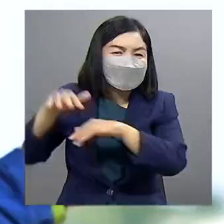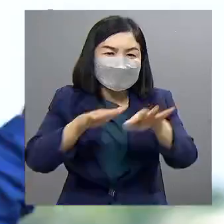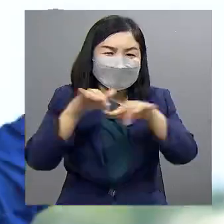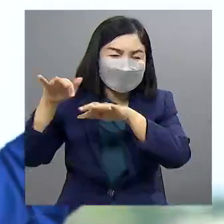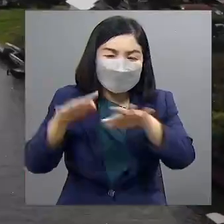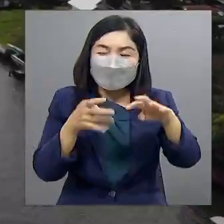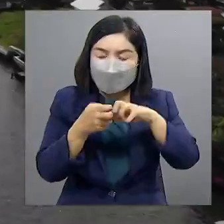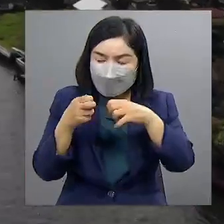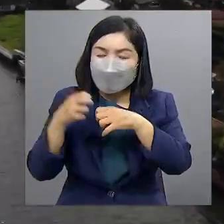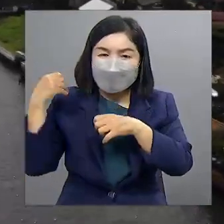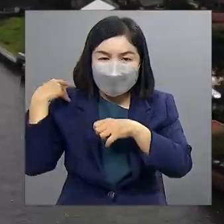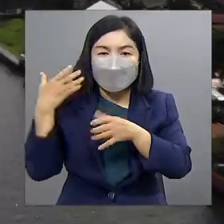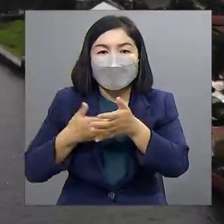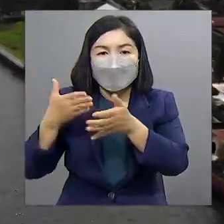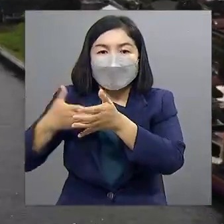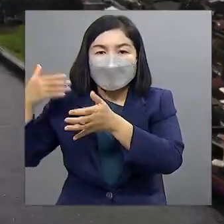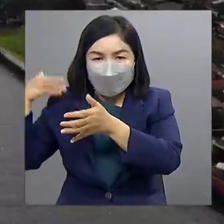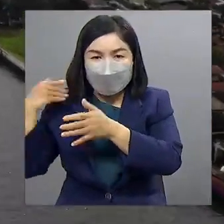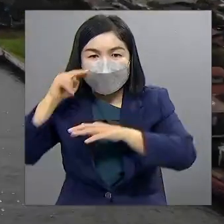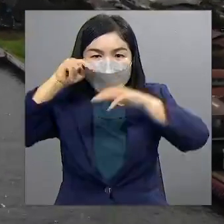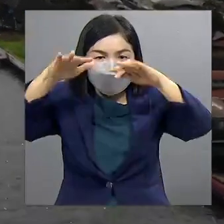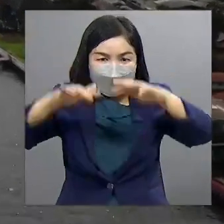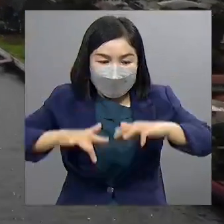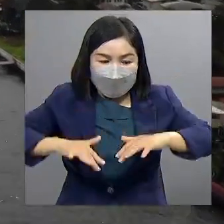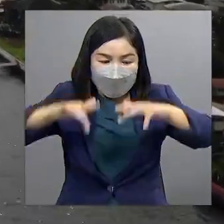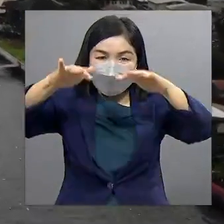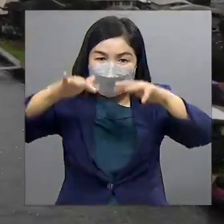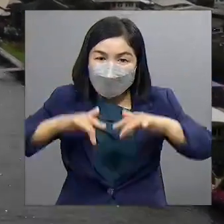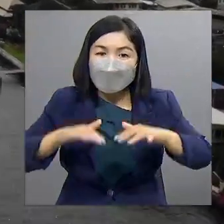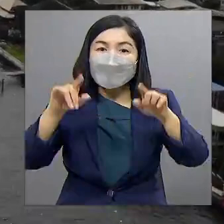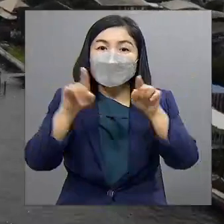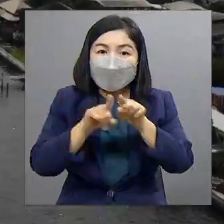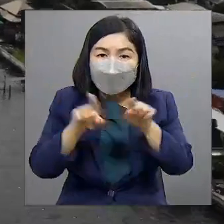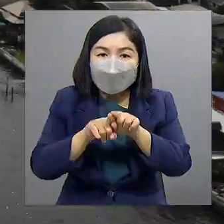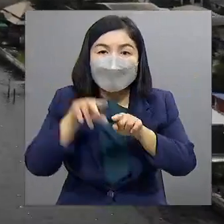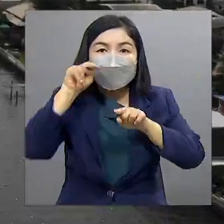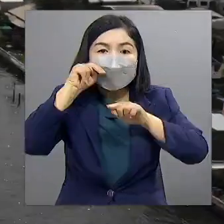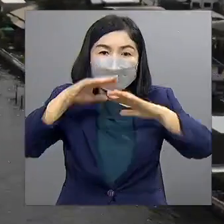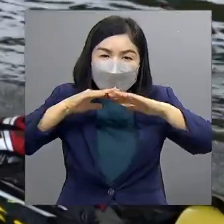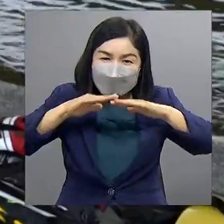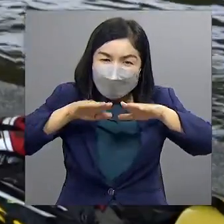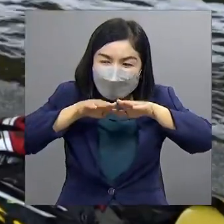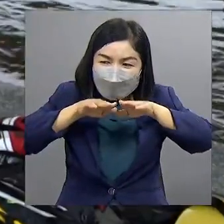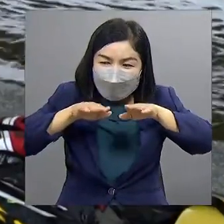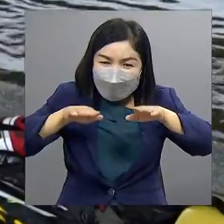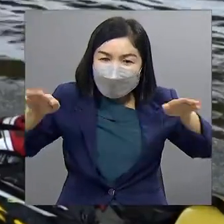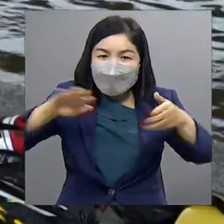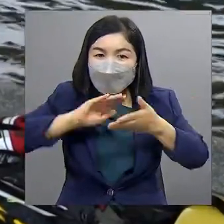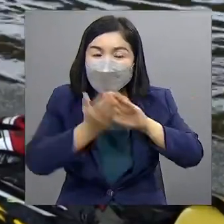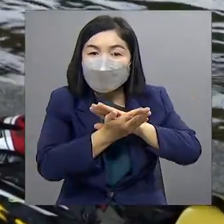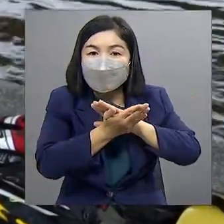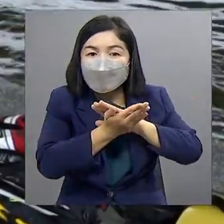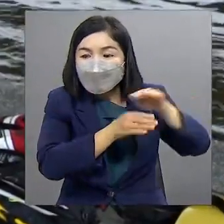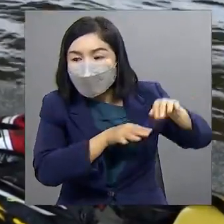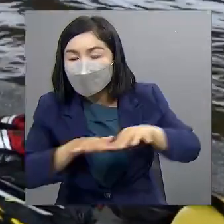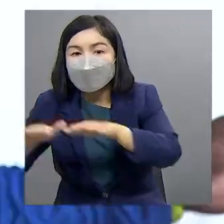ปกติน้ำเจ้าพระยาก็จะขึ้นลงแล้วก็มีช่วงที่จะเปลี่ยนก็คือหยุดนิ่งหยุดนิ่งอยู่พักนึงแล้วก็จะเปลี่ยนทิศทางนะครับถ้